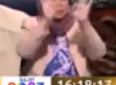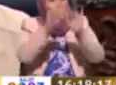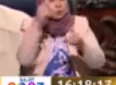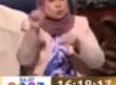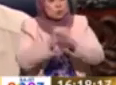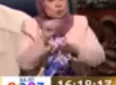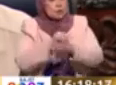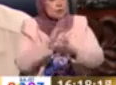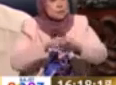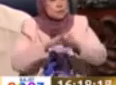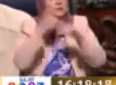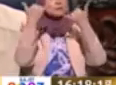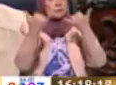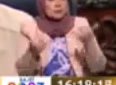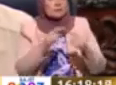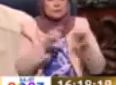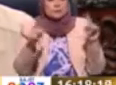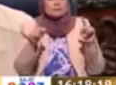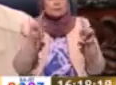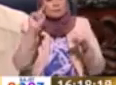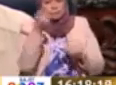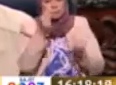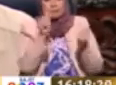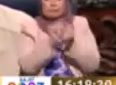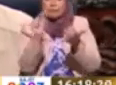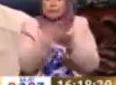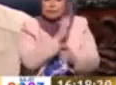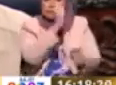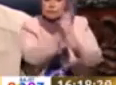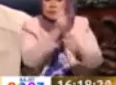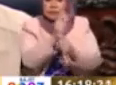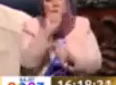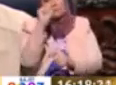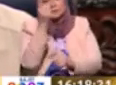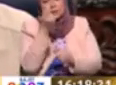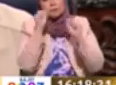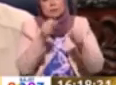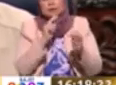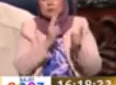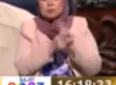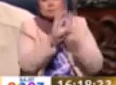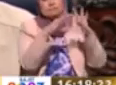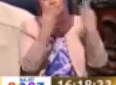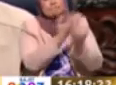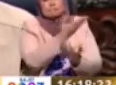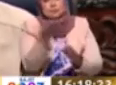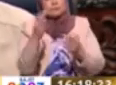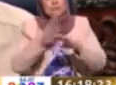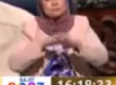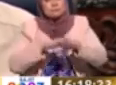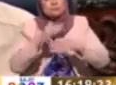untuk kegunaan masa sekarang, tetapi hanya dengan pendapatan tetap sahaja yang boleh mengubah isi rumah ke arah kehidupan yang lebih selesa.